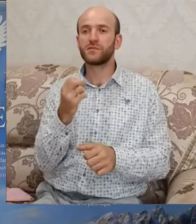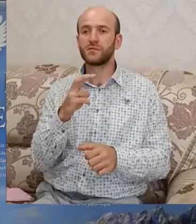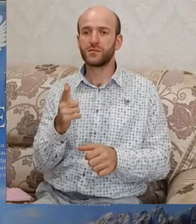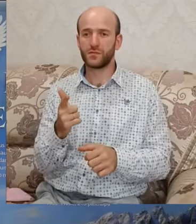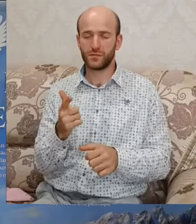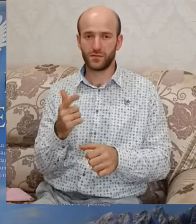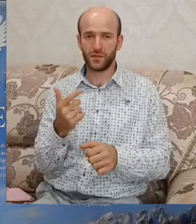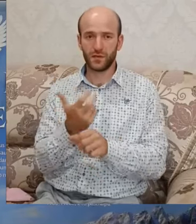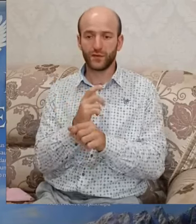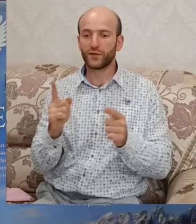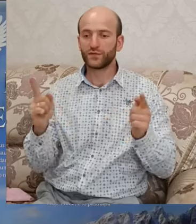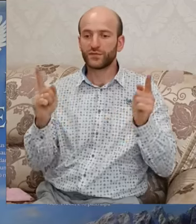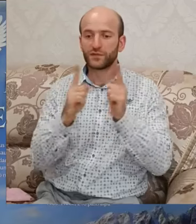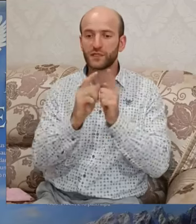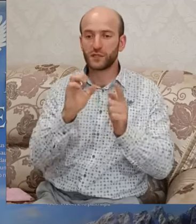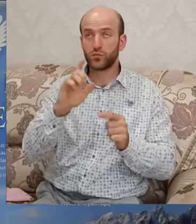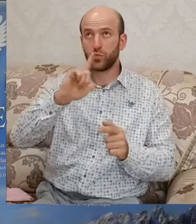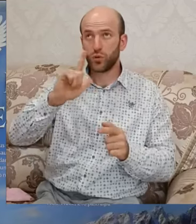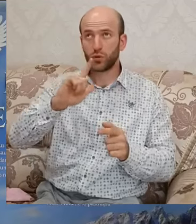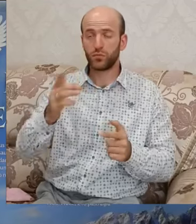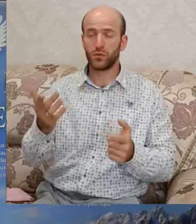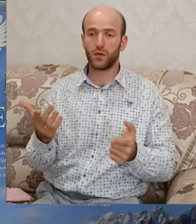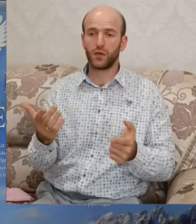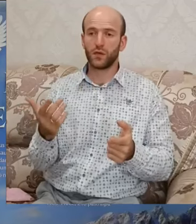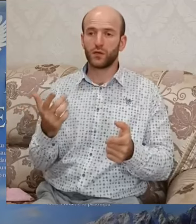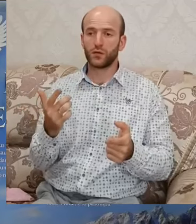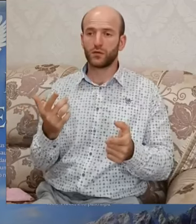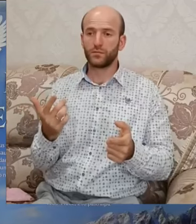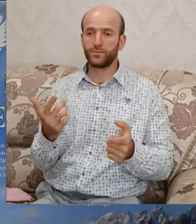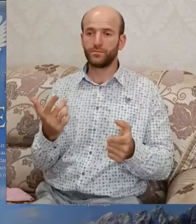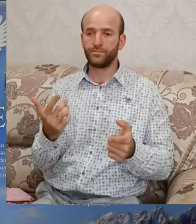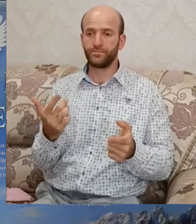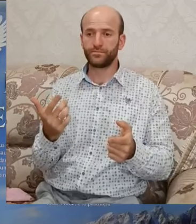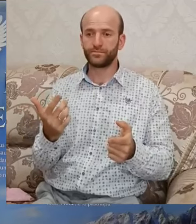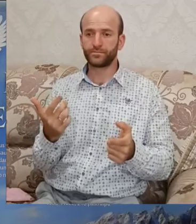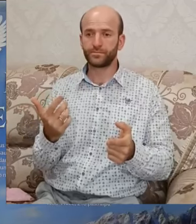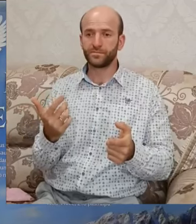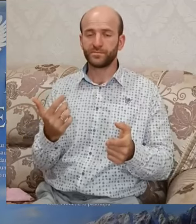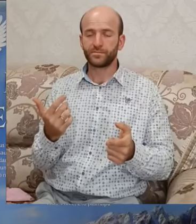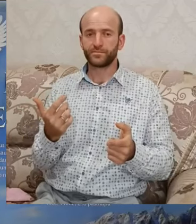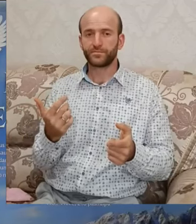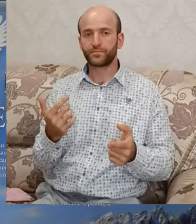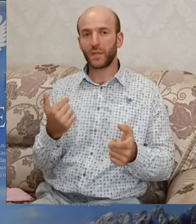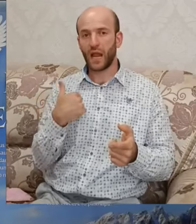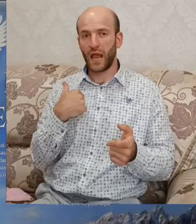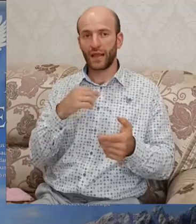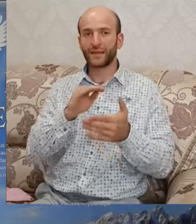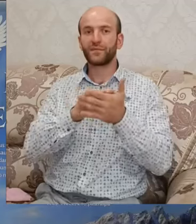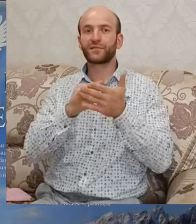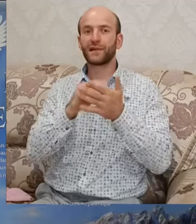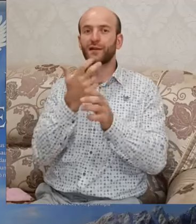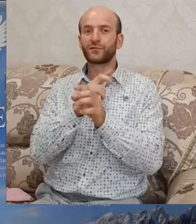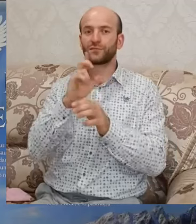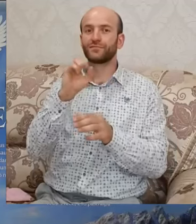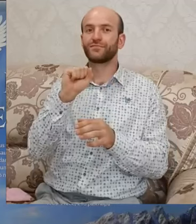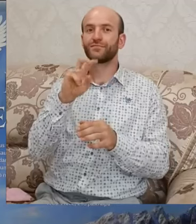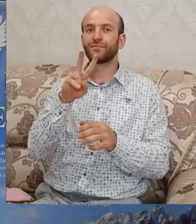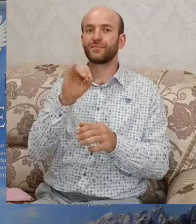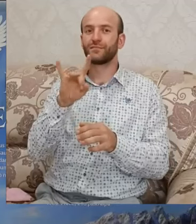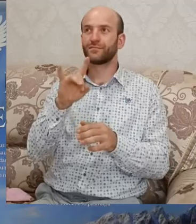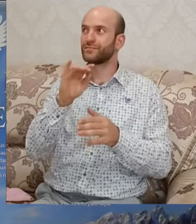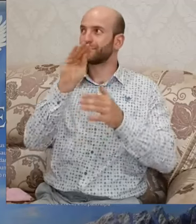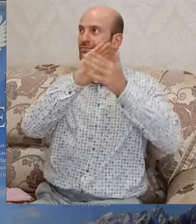užrašėme. Которое мы скельбиме, там, баннерие. На этом сообщении, в этом баннере. Galbūt dabar tas laikas, kada